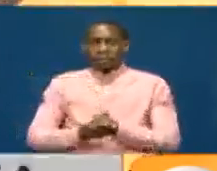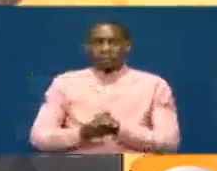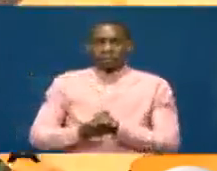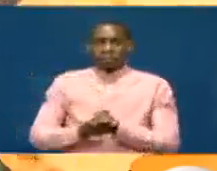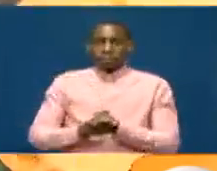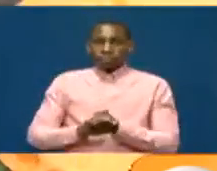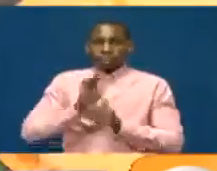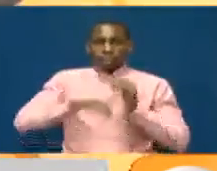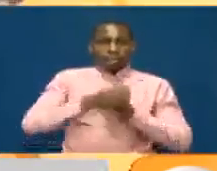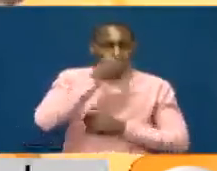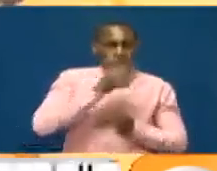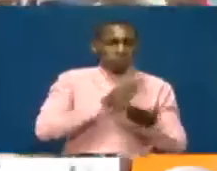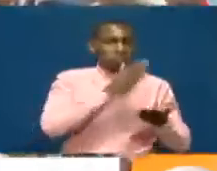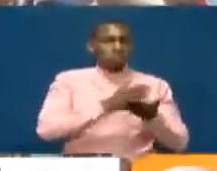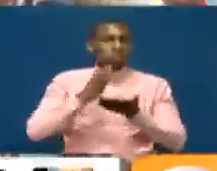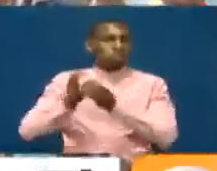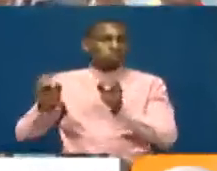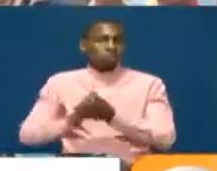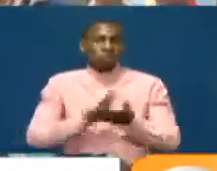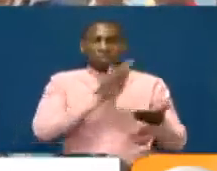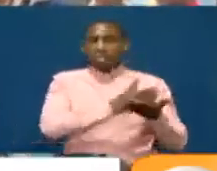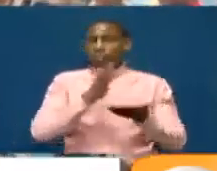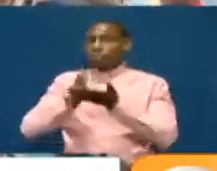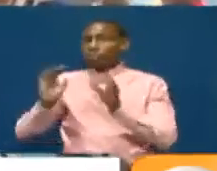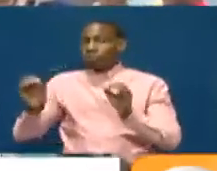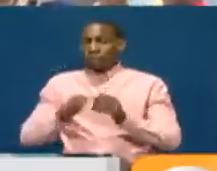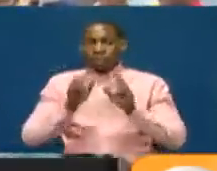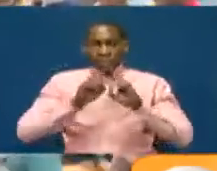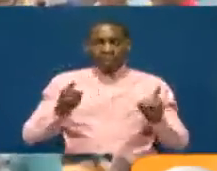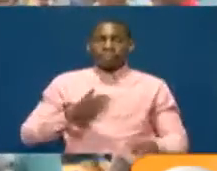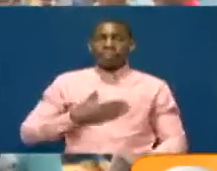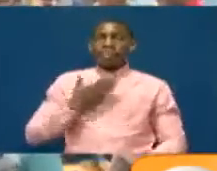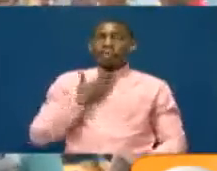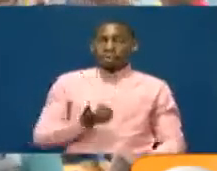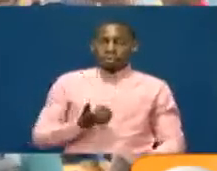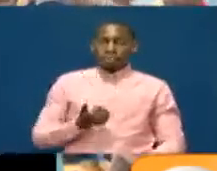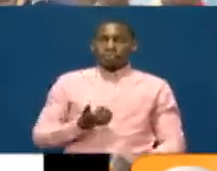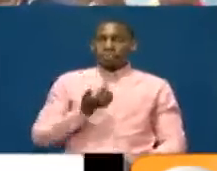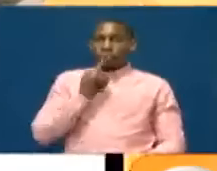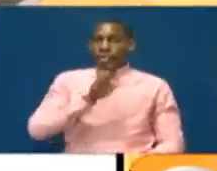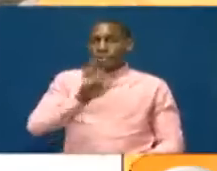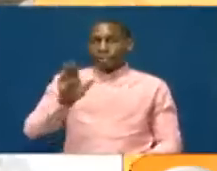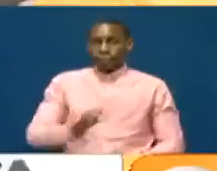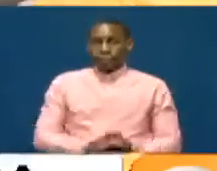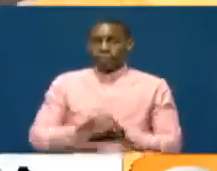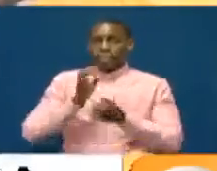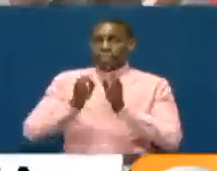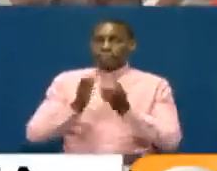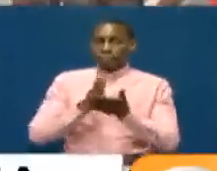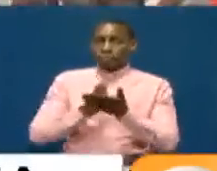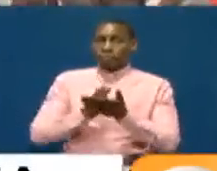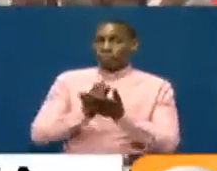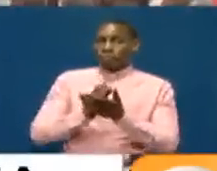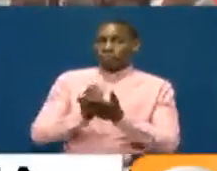Chief Hustler. Ni uongo si uongo? Ni uongo si uongo? Lakini nataka hivi, niwaambie hivi. Ikiwa kuna